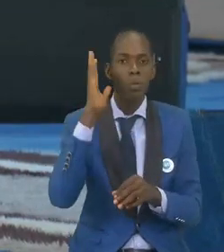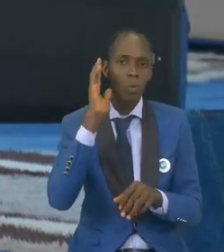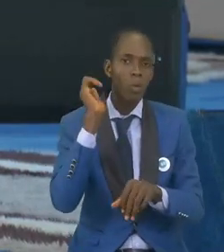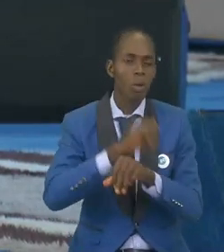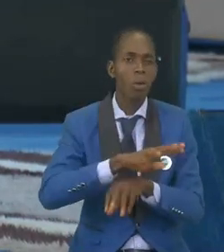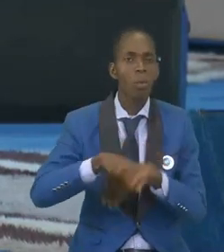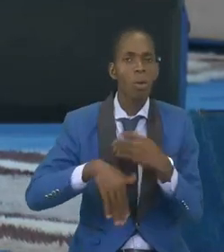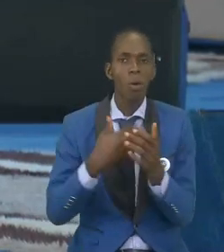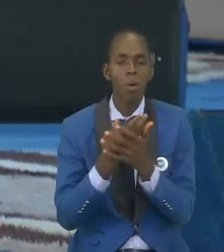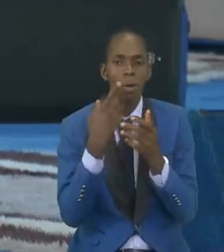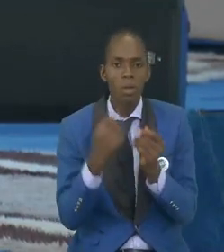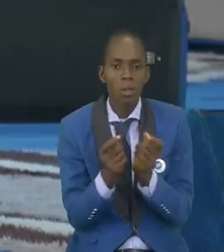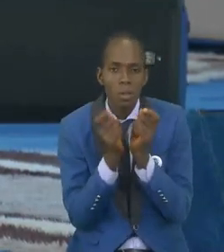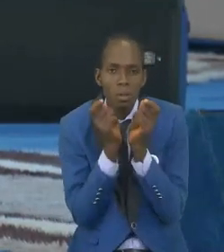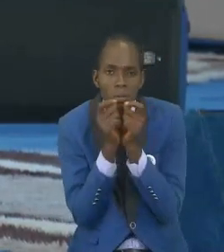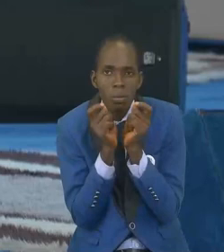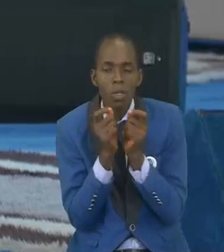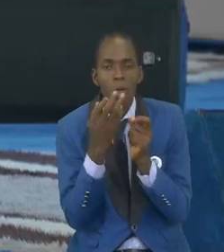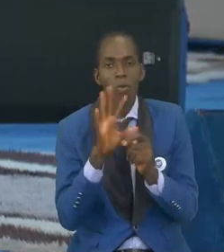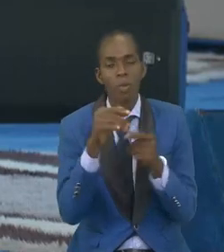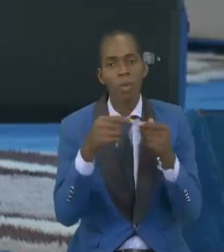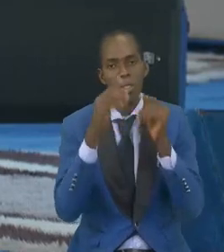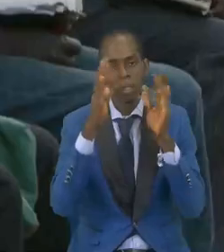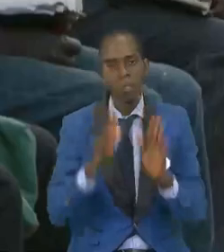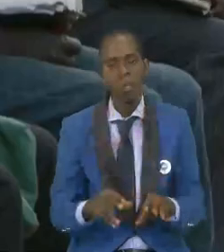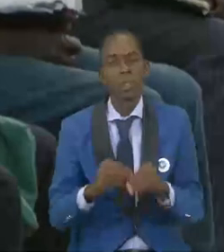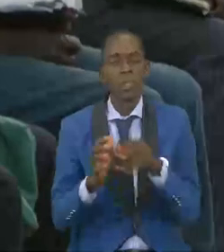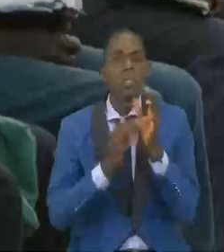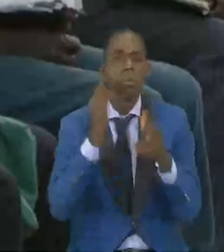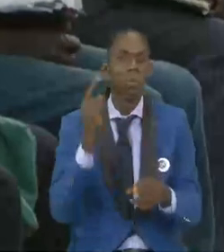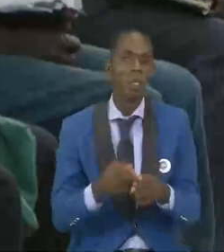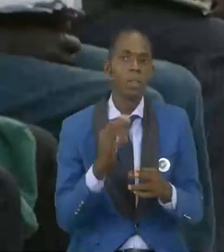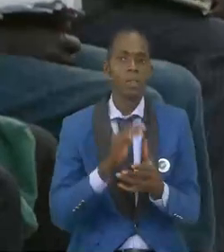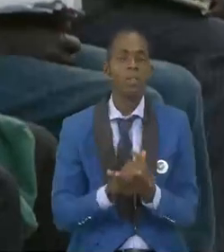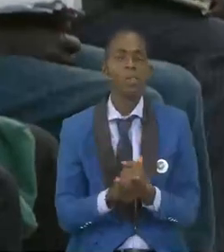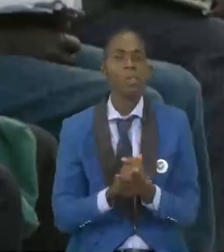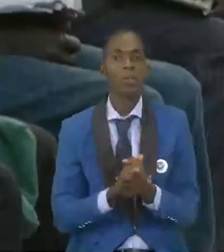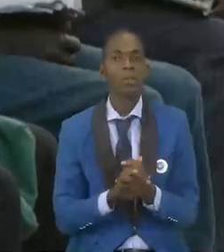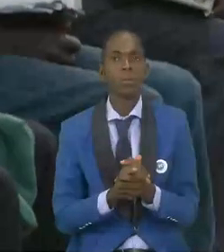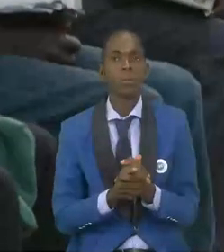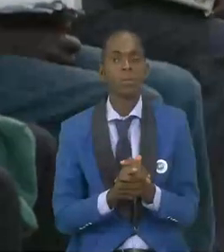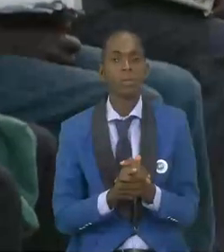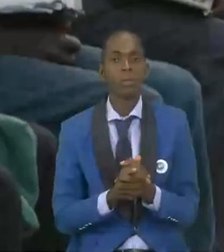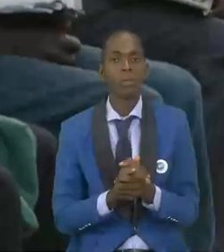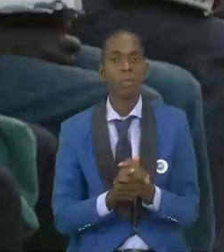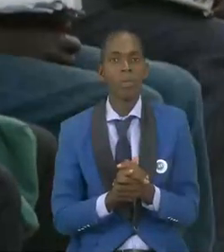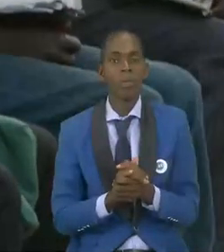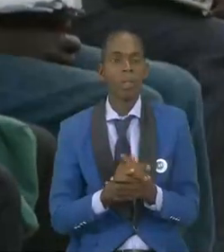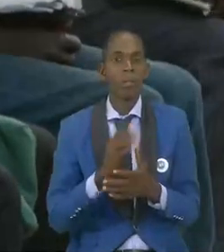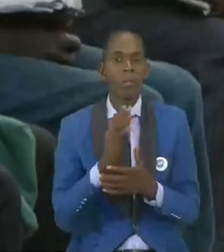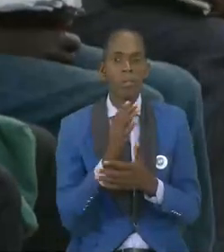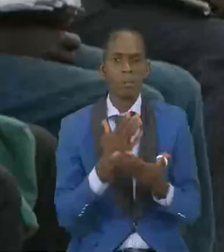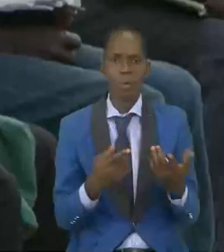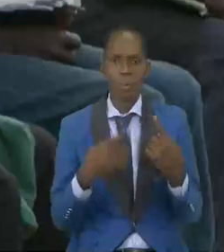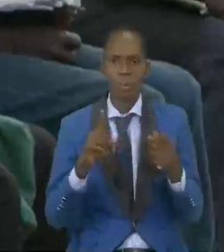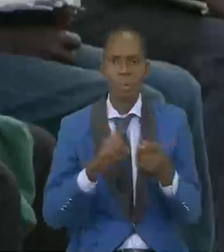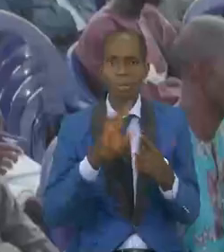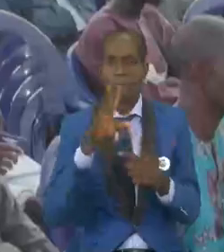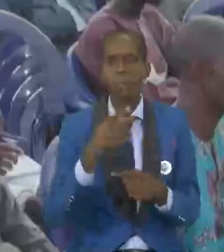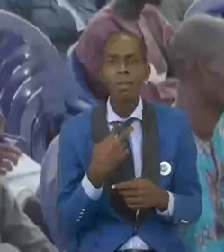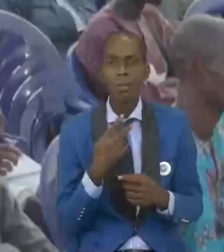ton Dieu tu vas vaincre tous les complots de ceux là qui complote contre toi au nom de